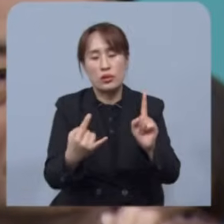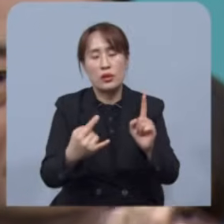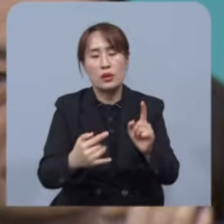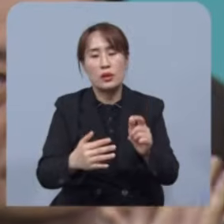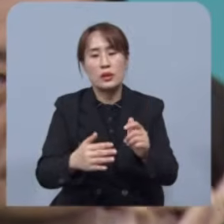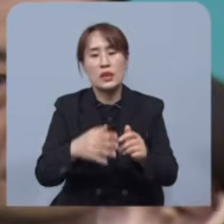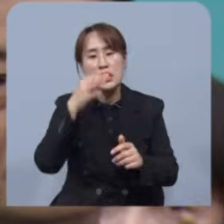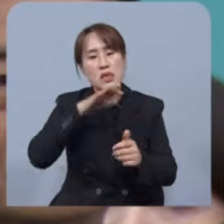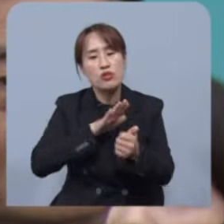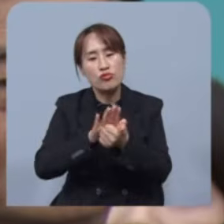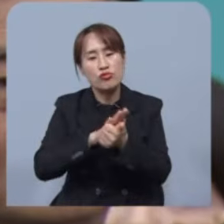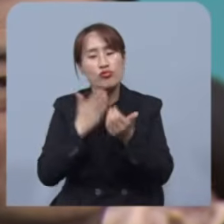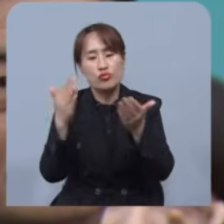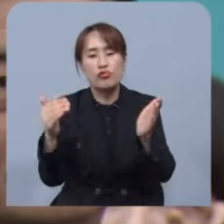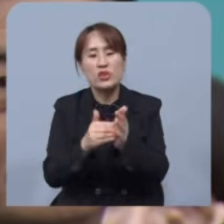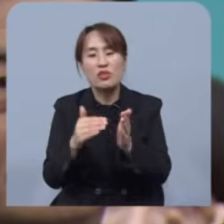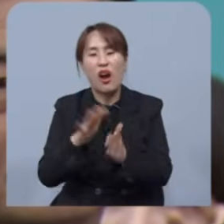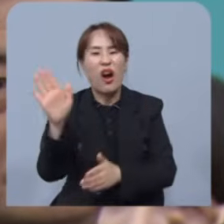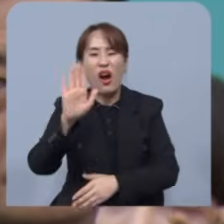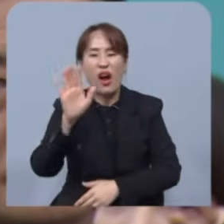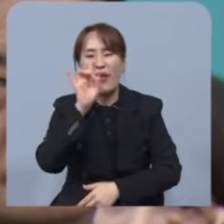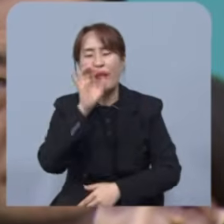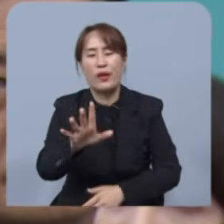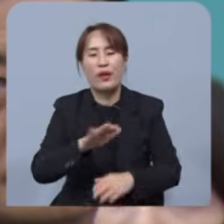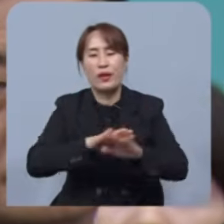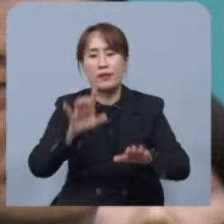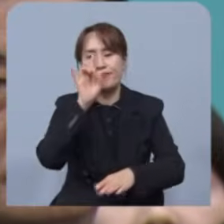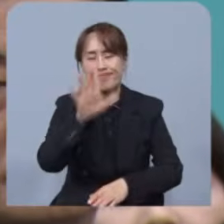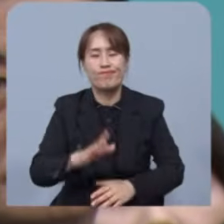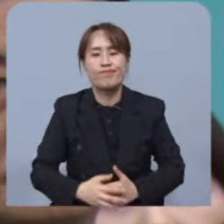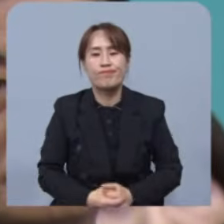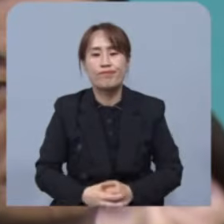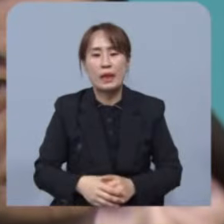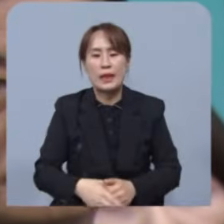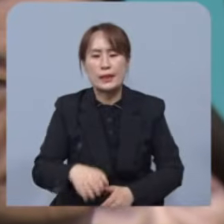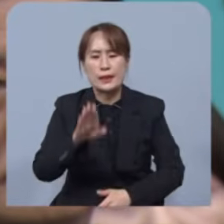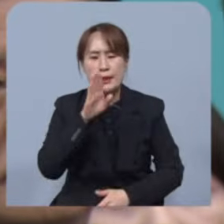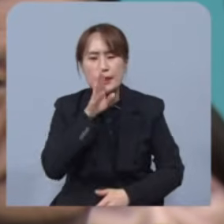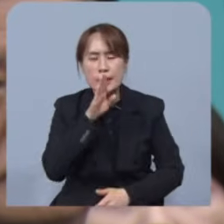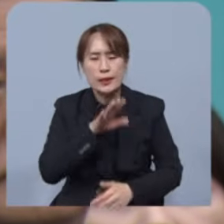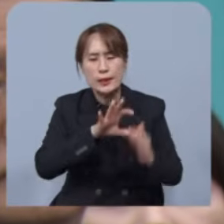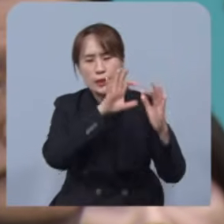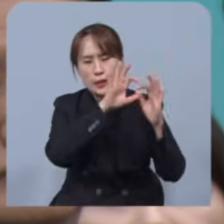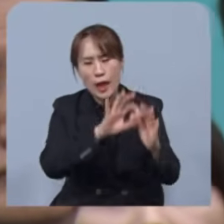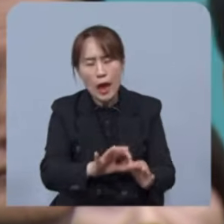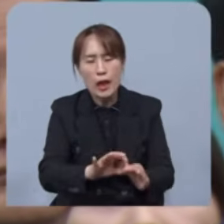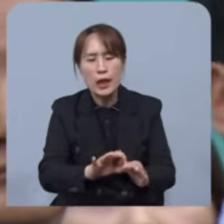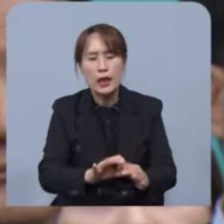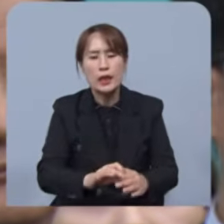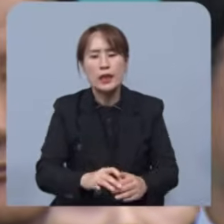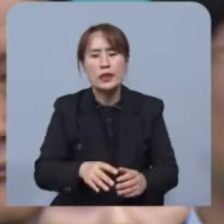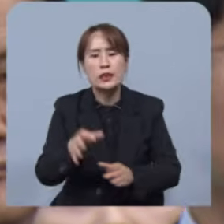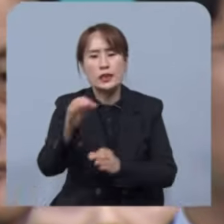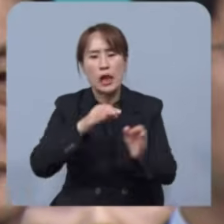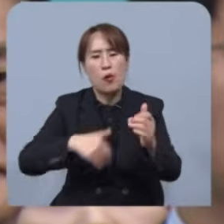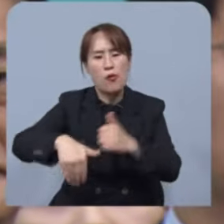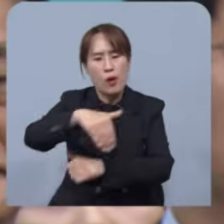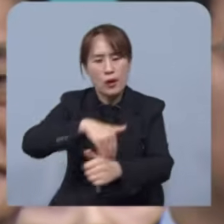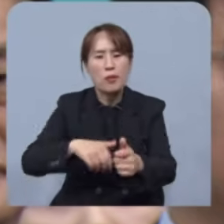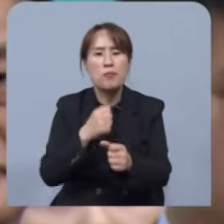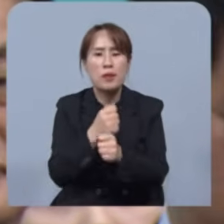시혜적인 어떤 그 지원을 해준다고 되는 것이 아니라 궁극적이고 두텁고 또 지속적인 그런 창업